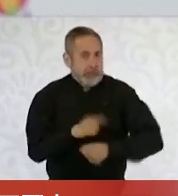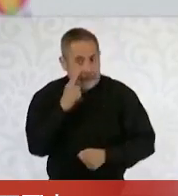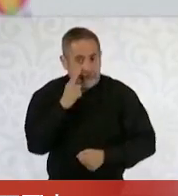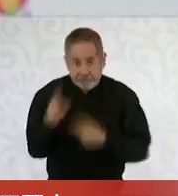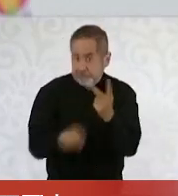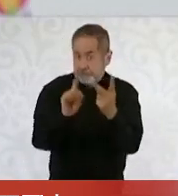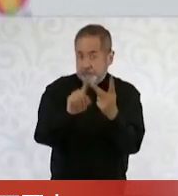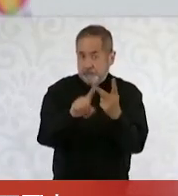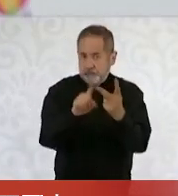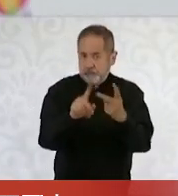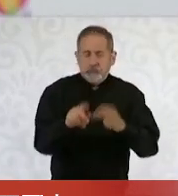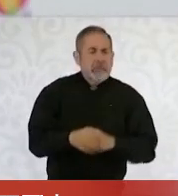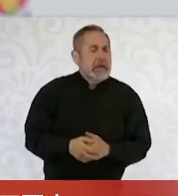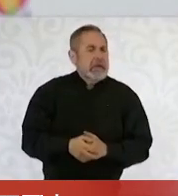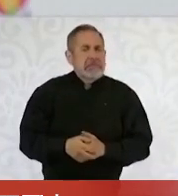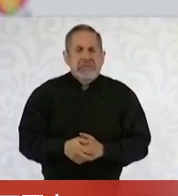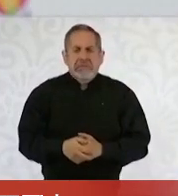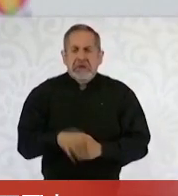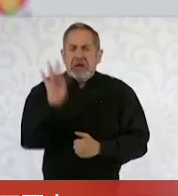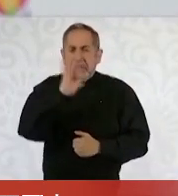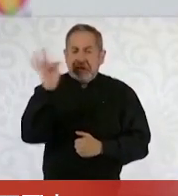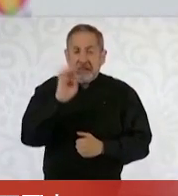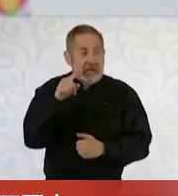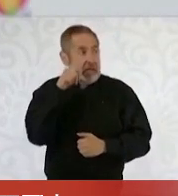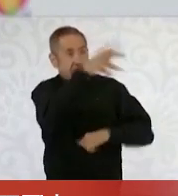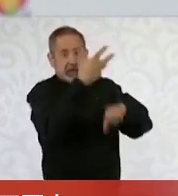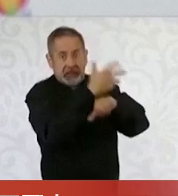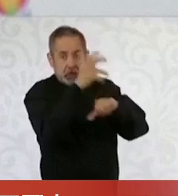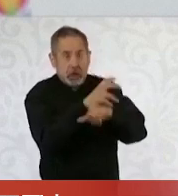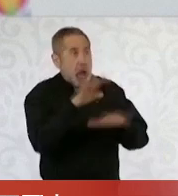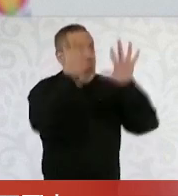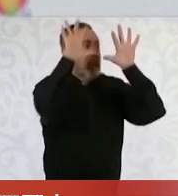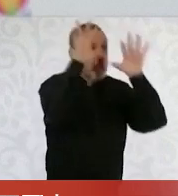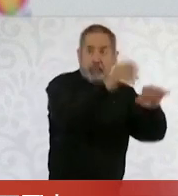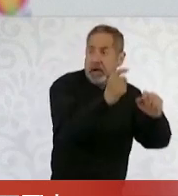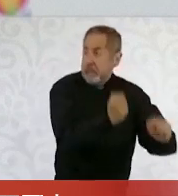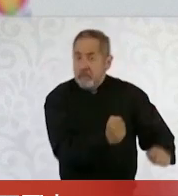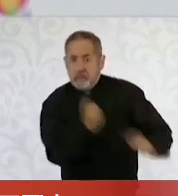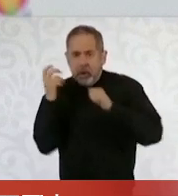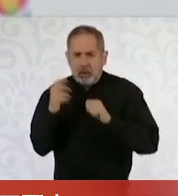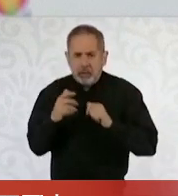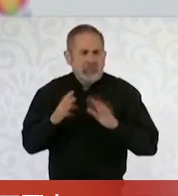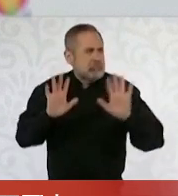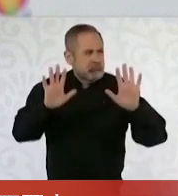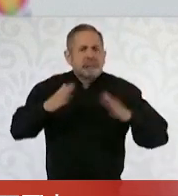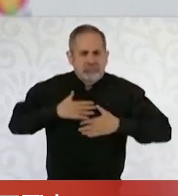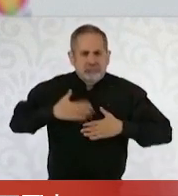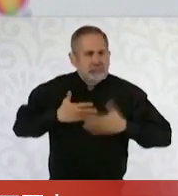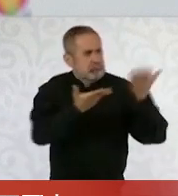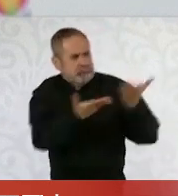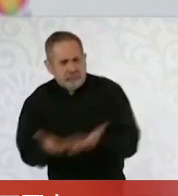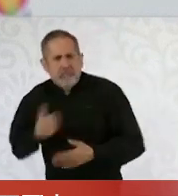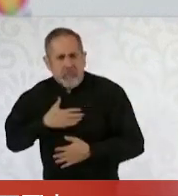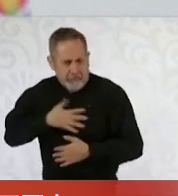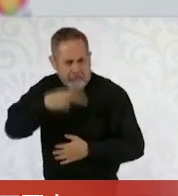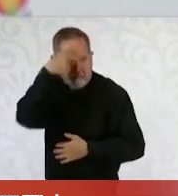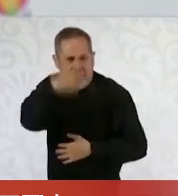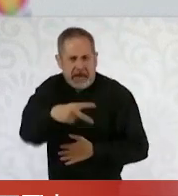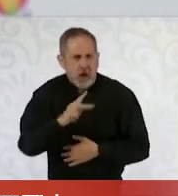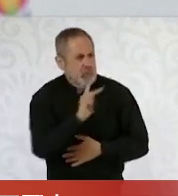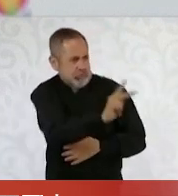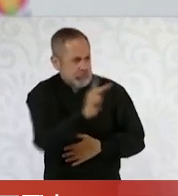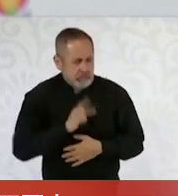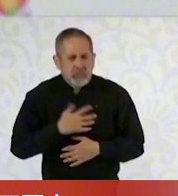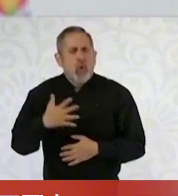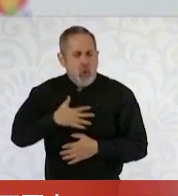法居住在美国的墨西哥移民，墨西哥计划接收被美国驱逐出的墨西哥人。谢因鲍姆